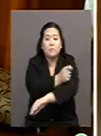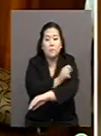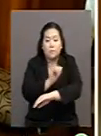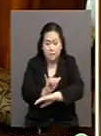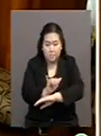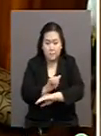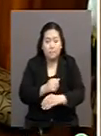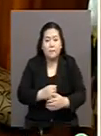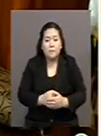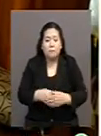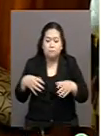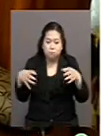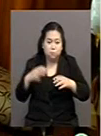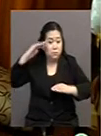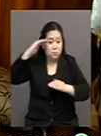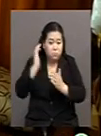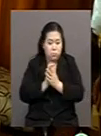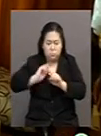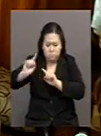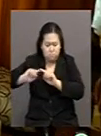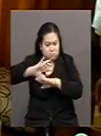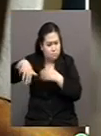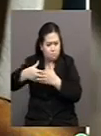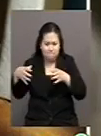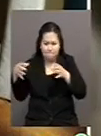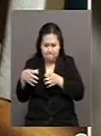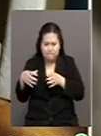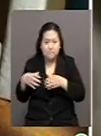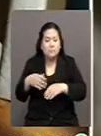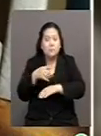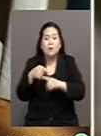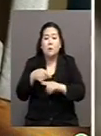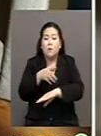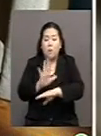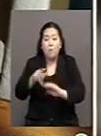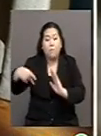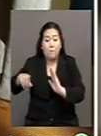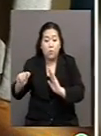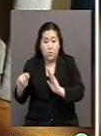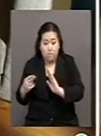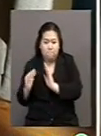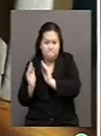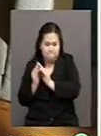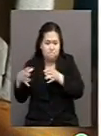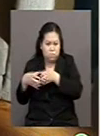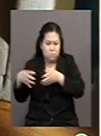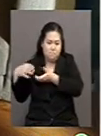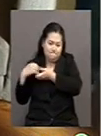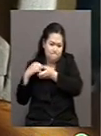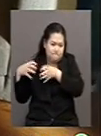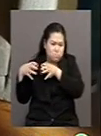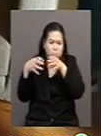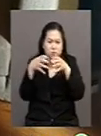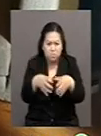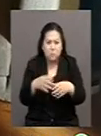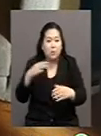ธยานำกำลังตำรวจร่วมกันกับชุดสืบสวนกองบังคับการตำรวจภูธรจังหวัดปทุมธานีเข้าไปจับกุมนายวิชานุ